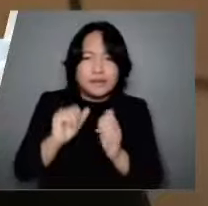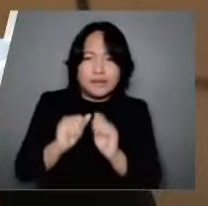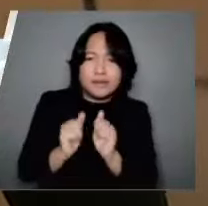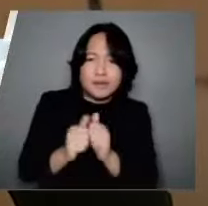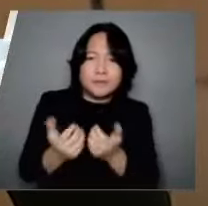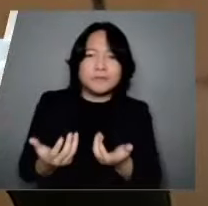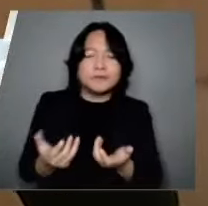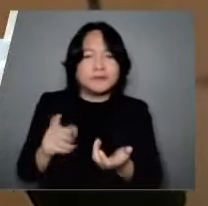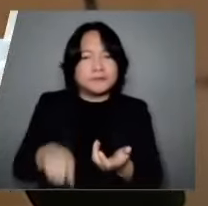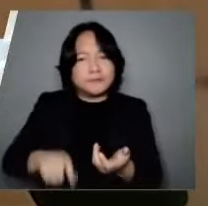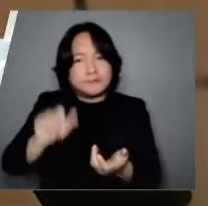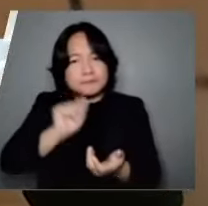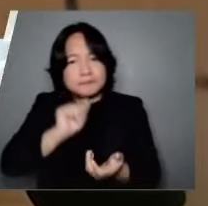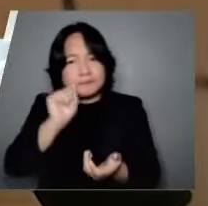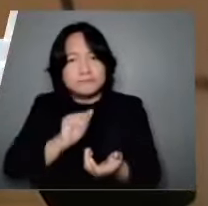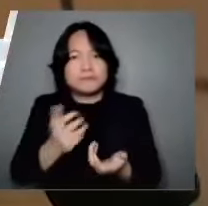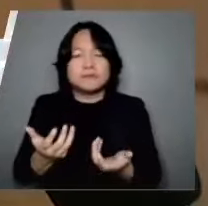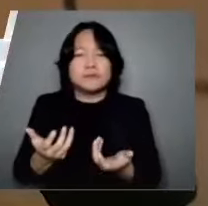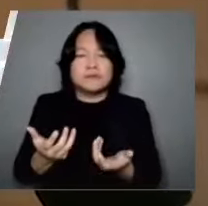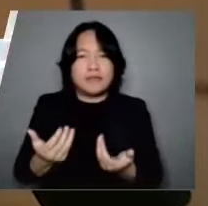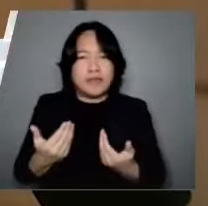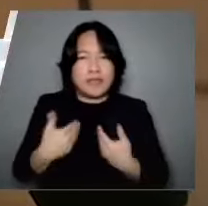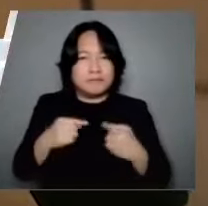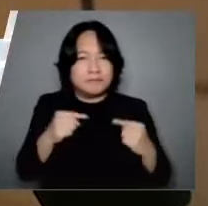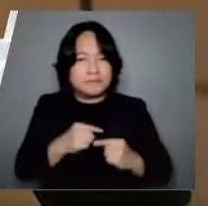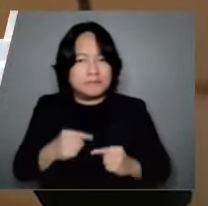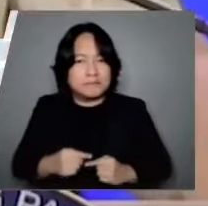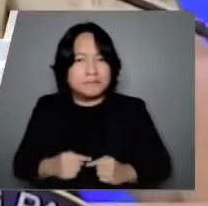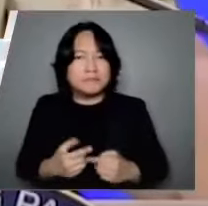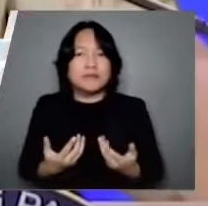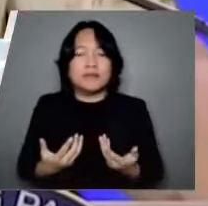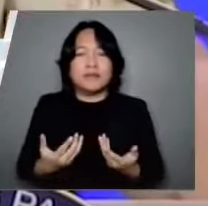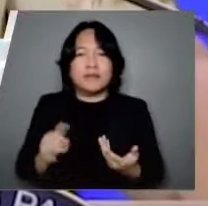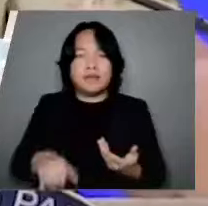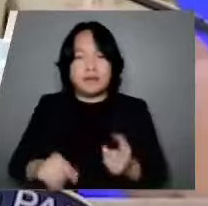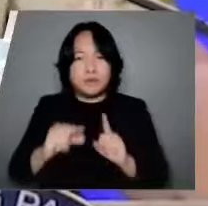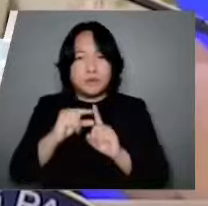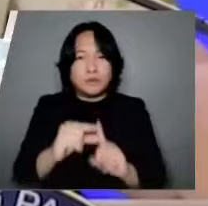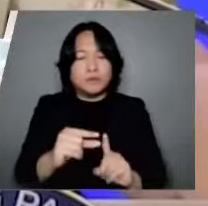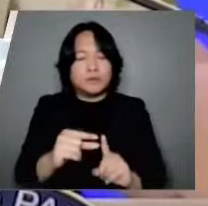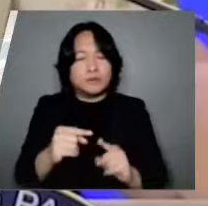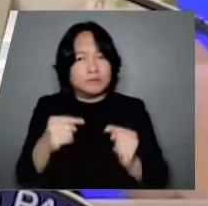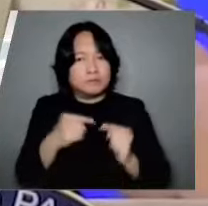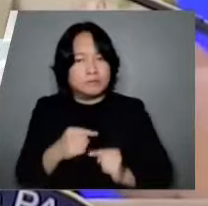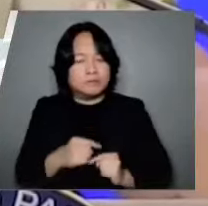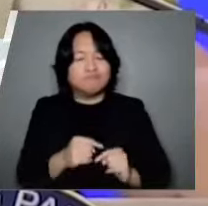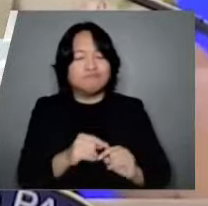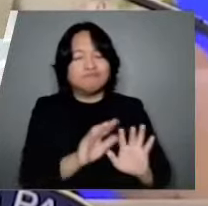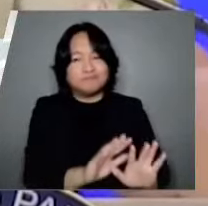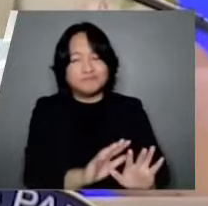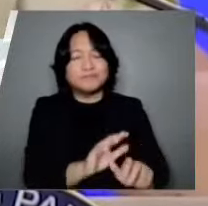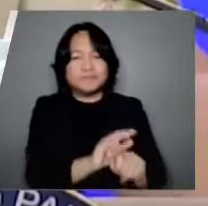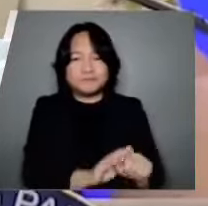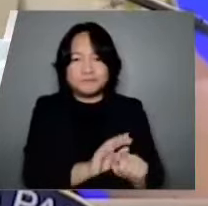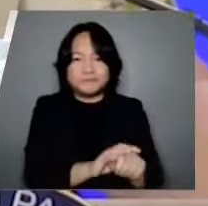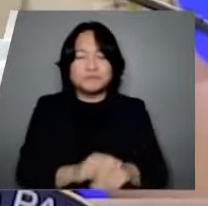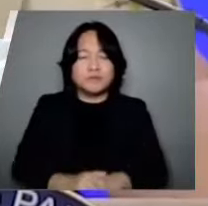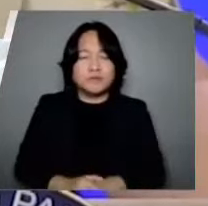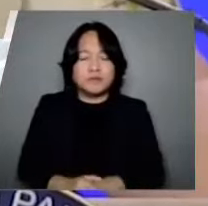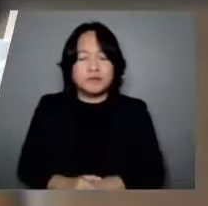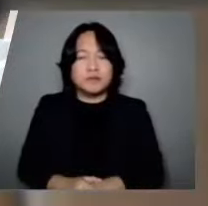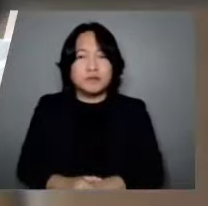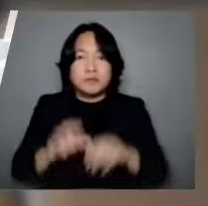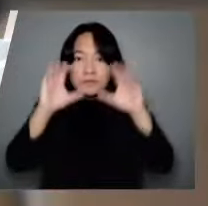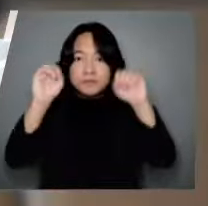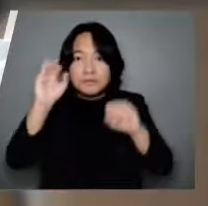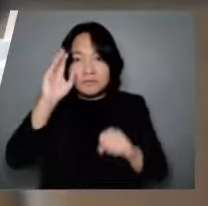mga ibang masasakit at may init at baanghang sa salita. Tiwala ang Pangulo na mapaplansya pa ang gusto ng dalawa sa kabila ng pagsabi ng First